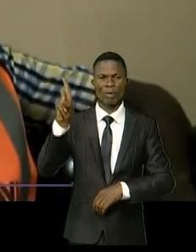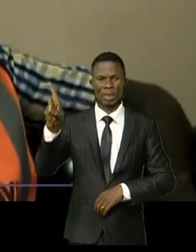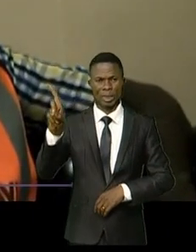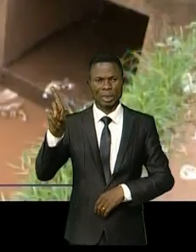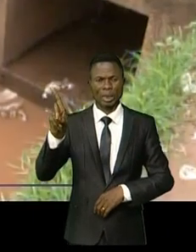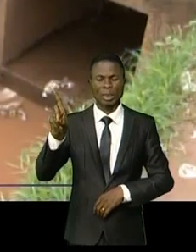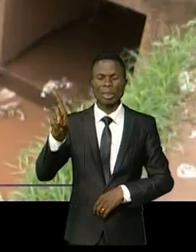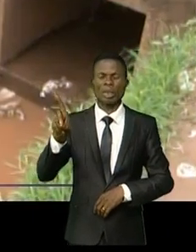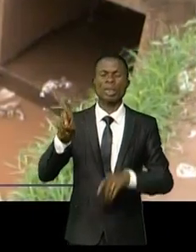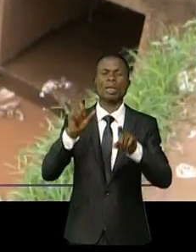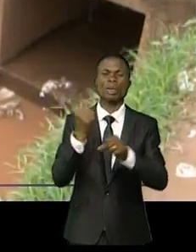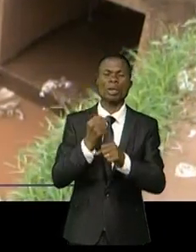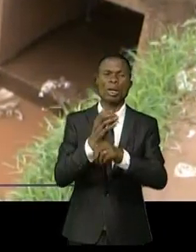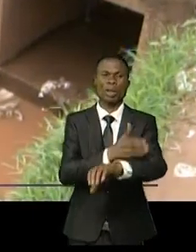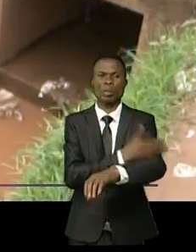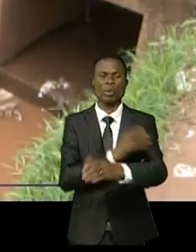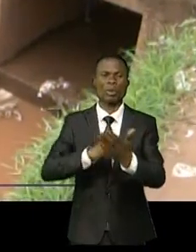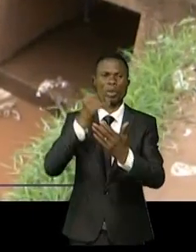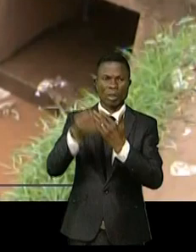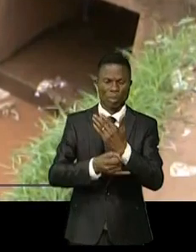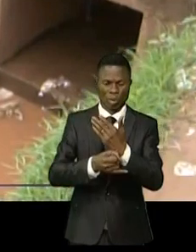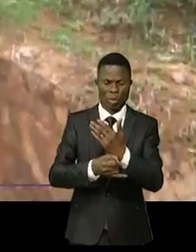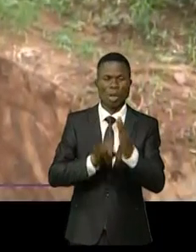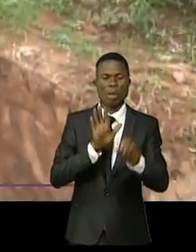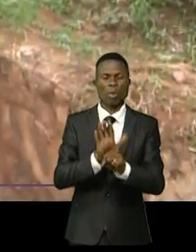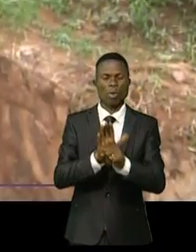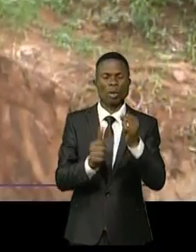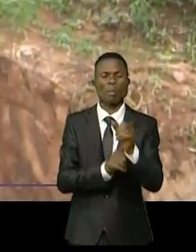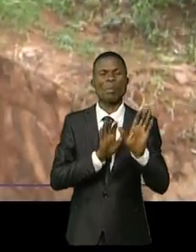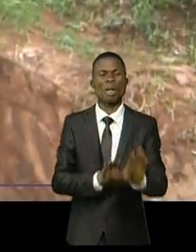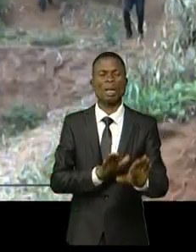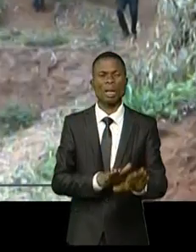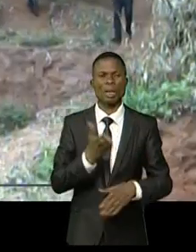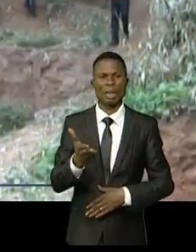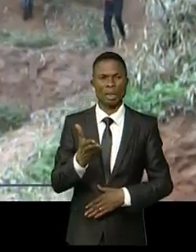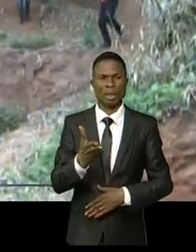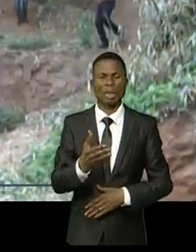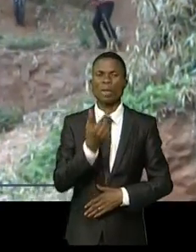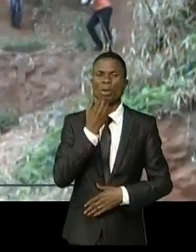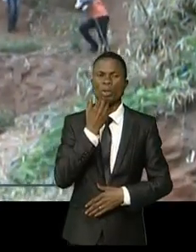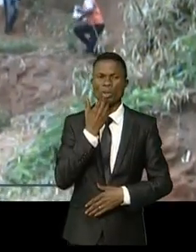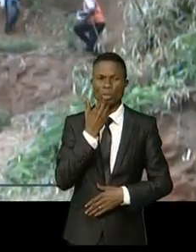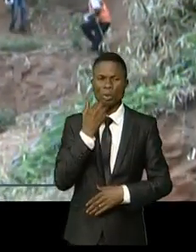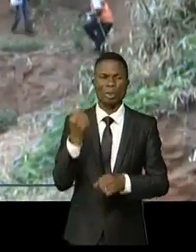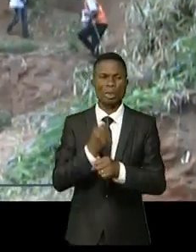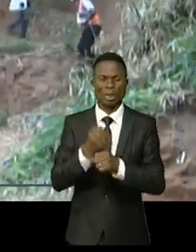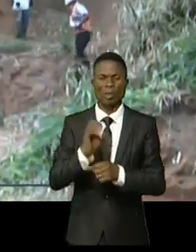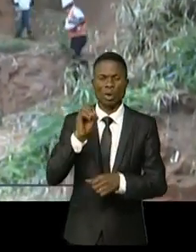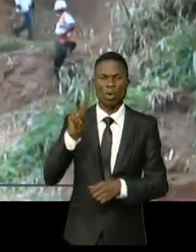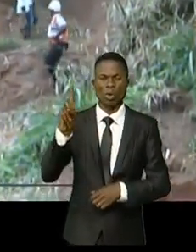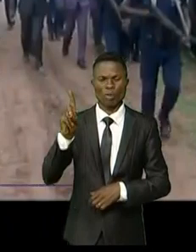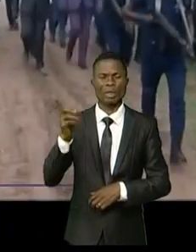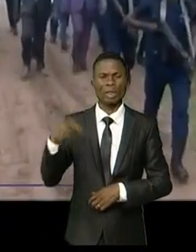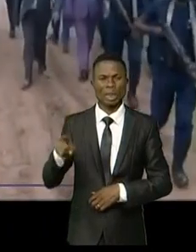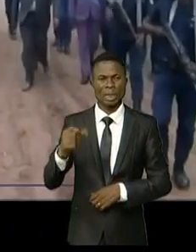en sigle, sur l'évolution du projet Tilegelu, tant entendu par la population du Kasaï, et l'inspection des activités de l'OVD à Tikapa.